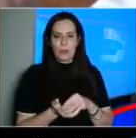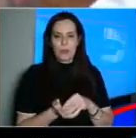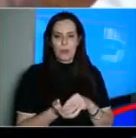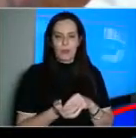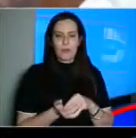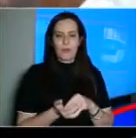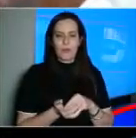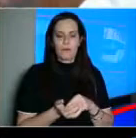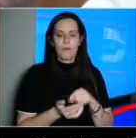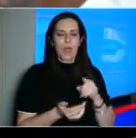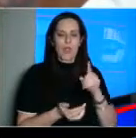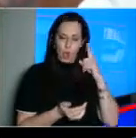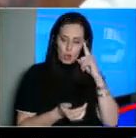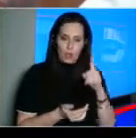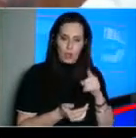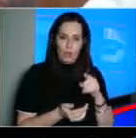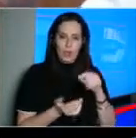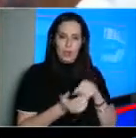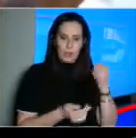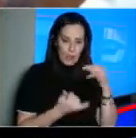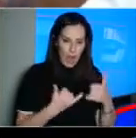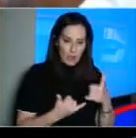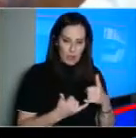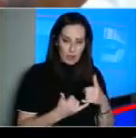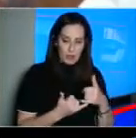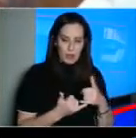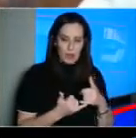as a Service, אתה יודע שכדי להגיע עכשיו